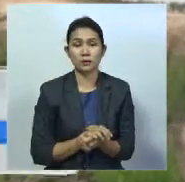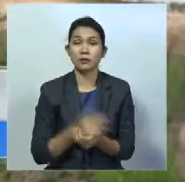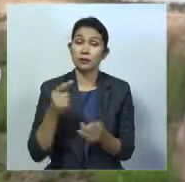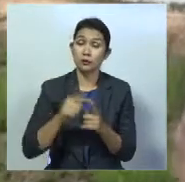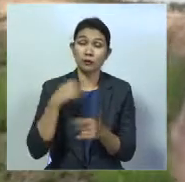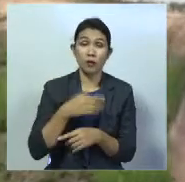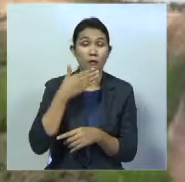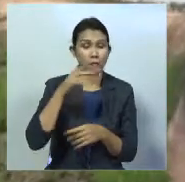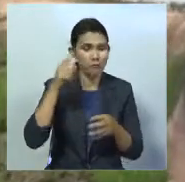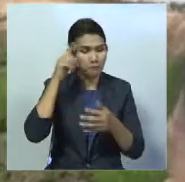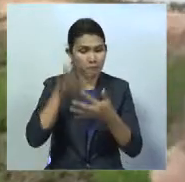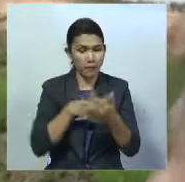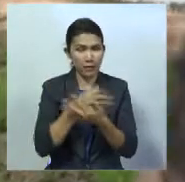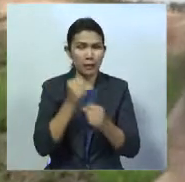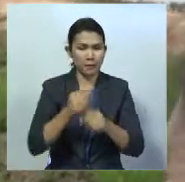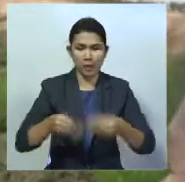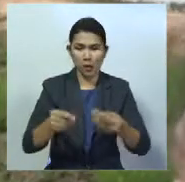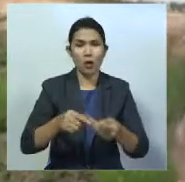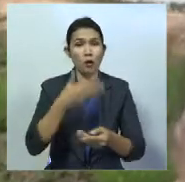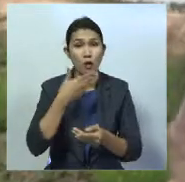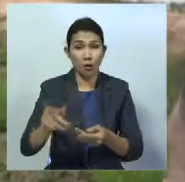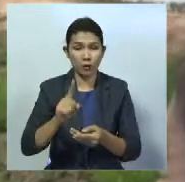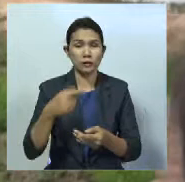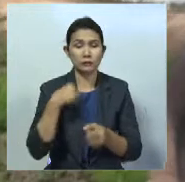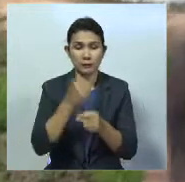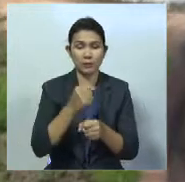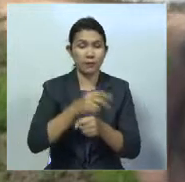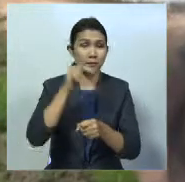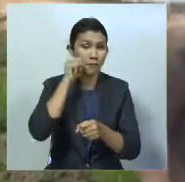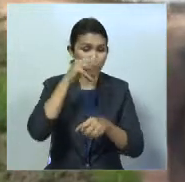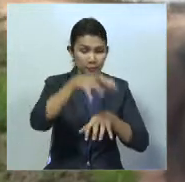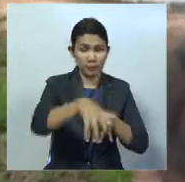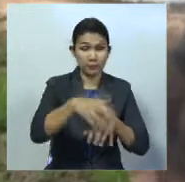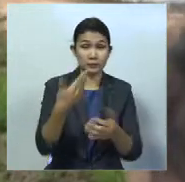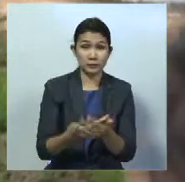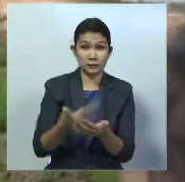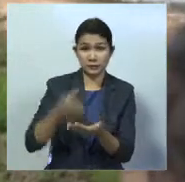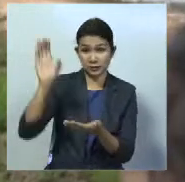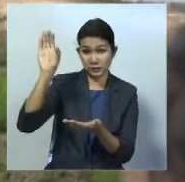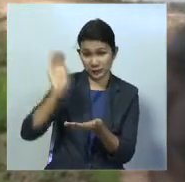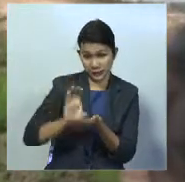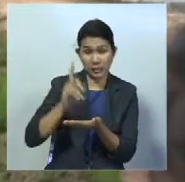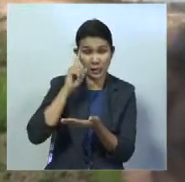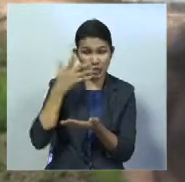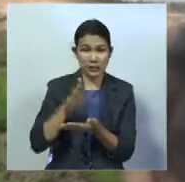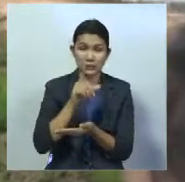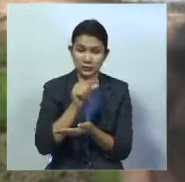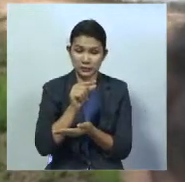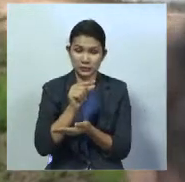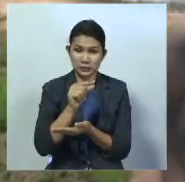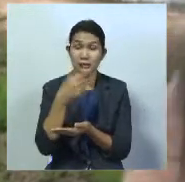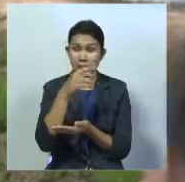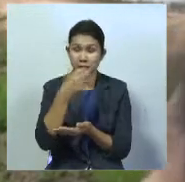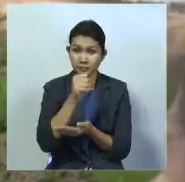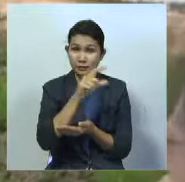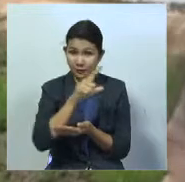ผนในการขุดลอกอ่างเก็บน้ำห้วยเสนงนะครับซึ่งได้รับงบประมาณแล้วขุดลอกห้วยเสนง10ล้านลูกบาศก์เมตรสิบล้านบ